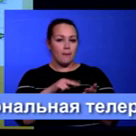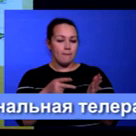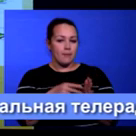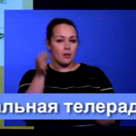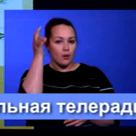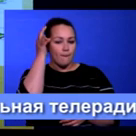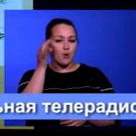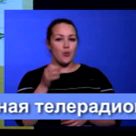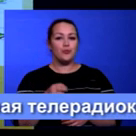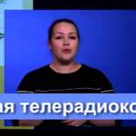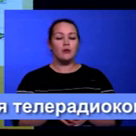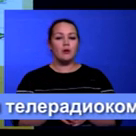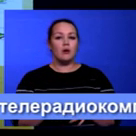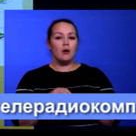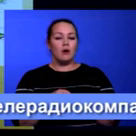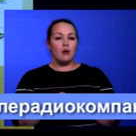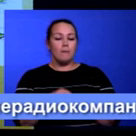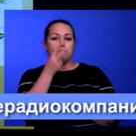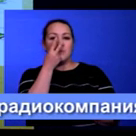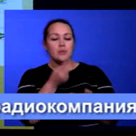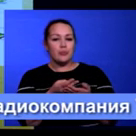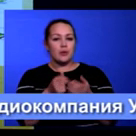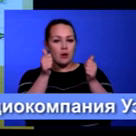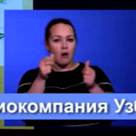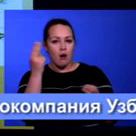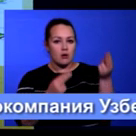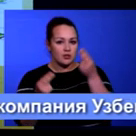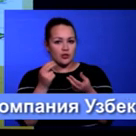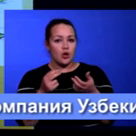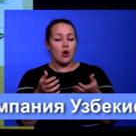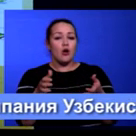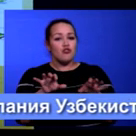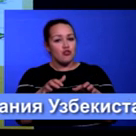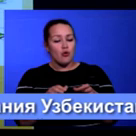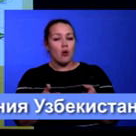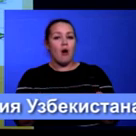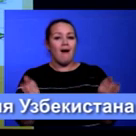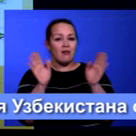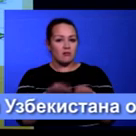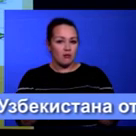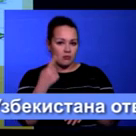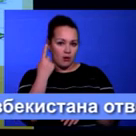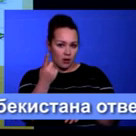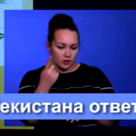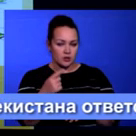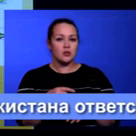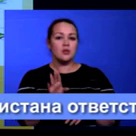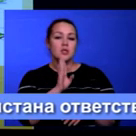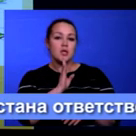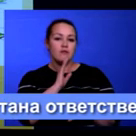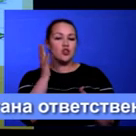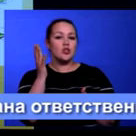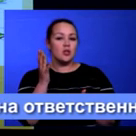так вы смотрите картинки щенок остался один его нашли девочки